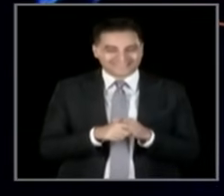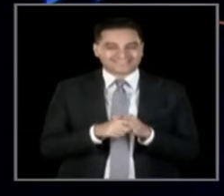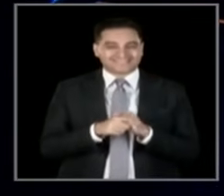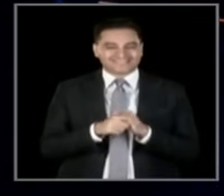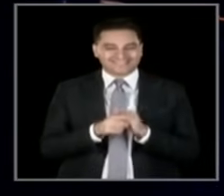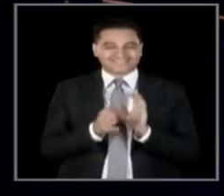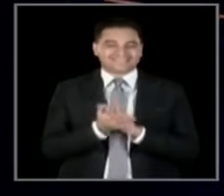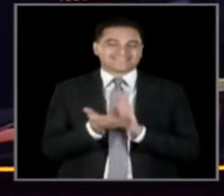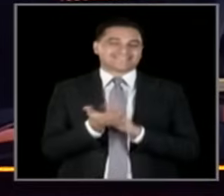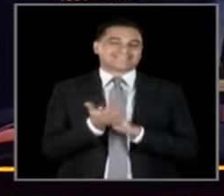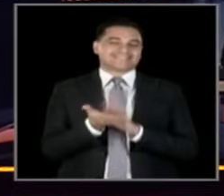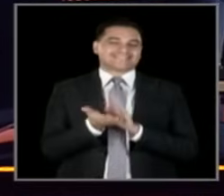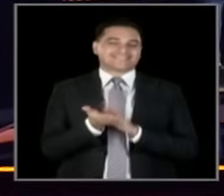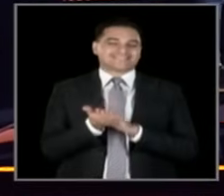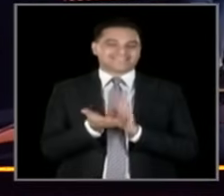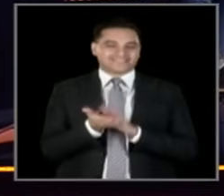برافو.